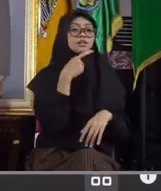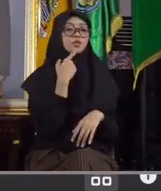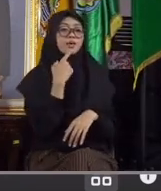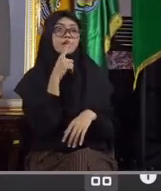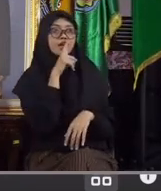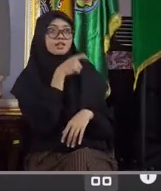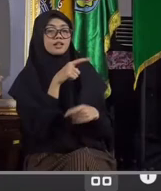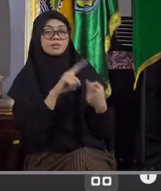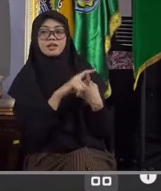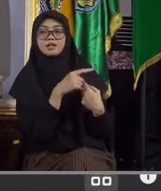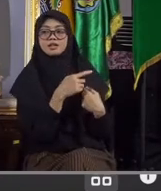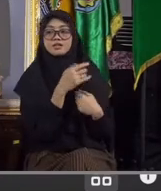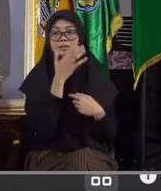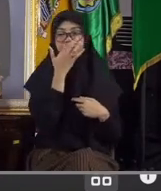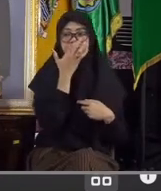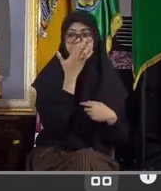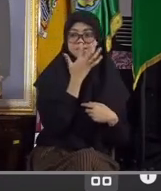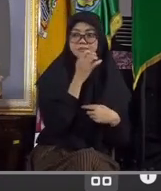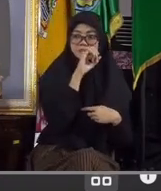ditanya.